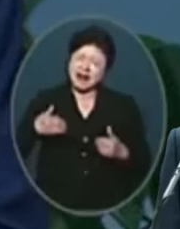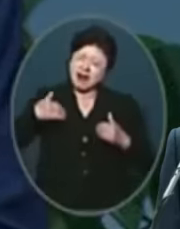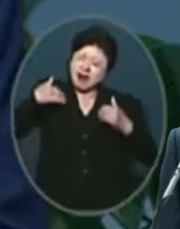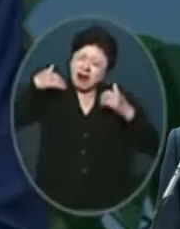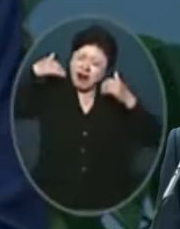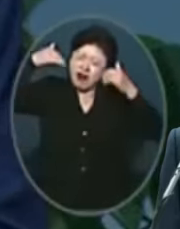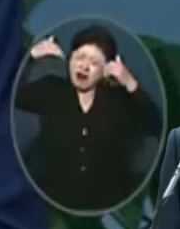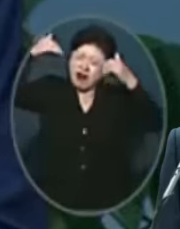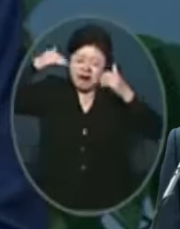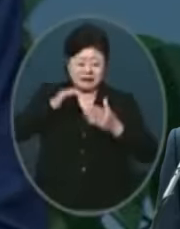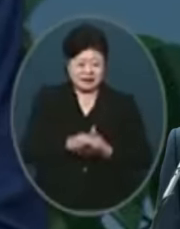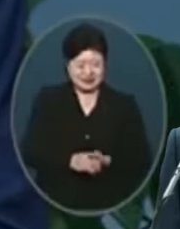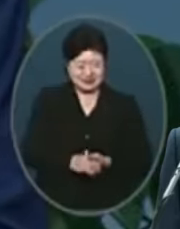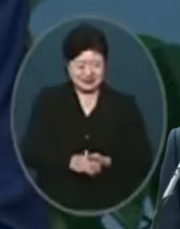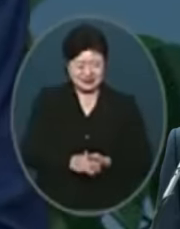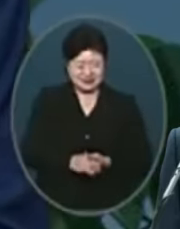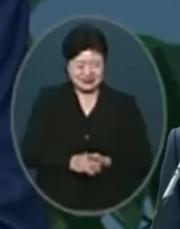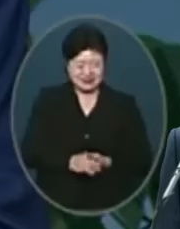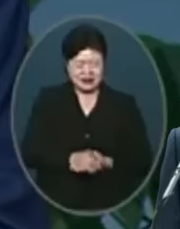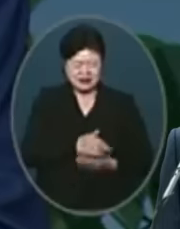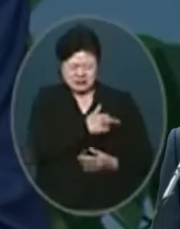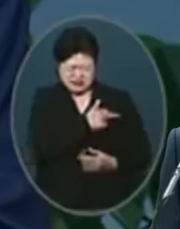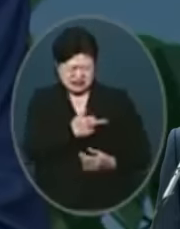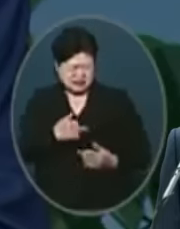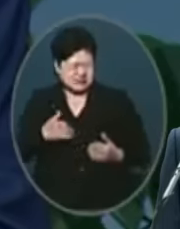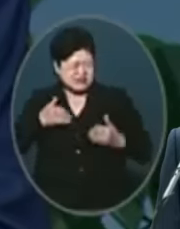키가 크고 장대한